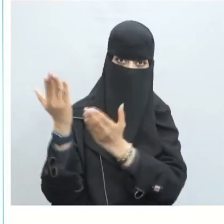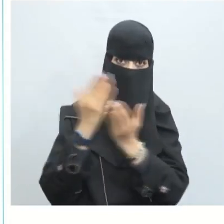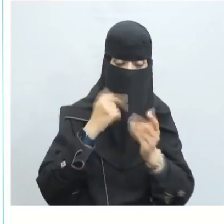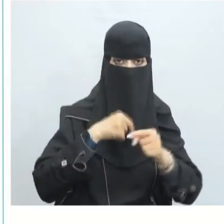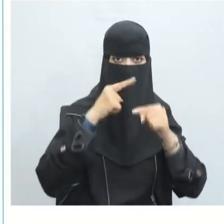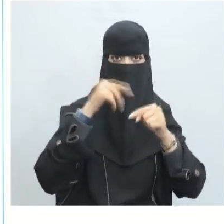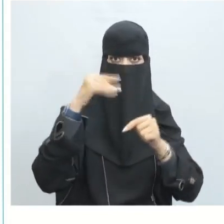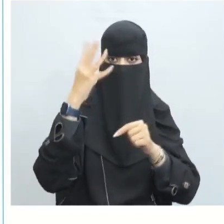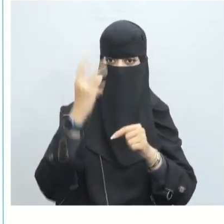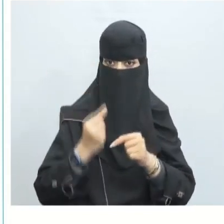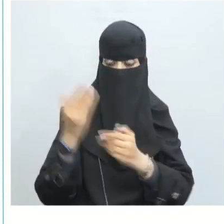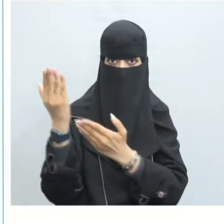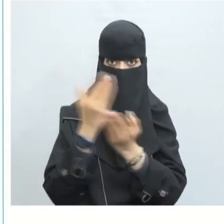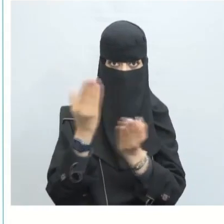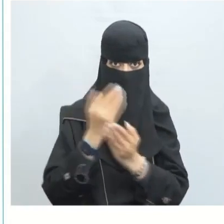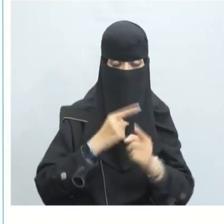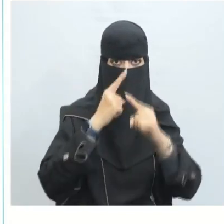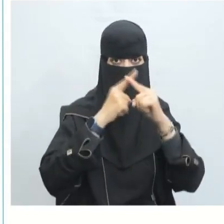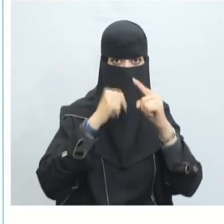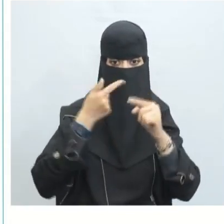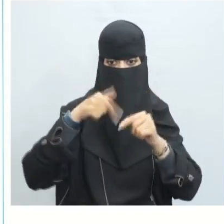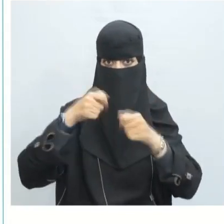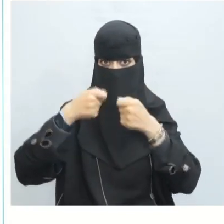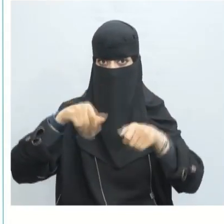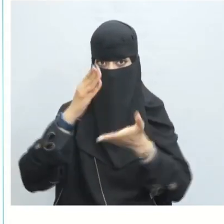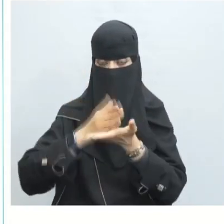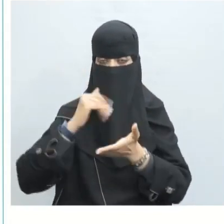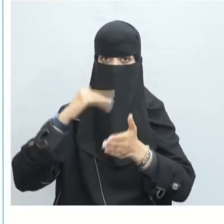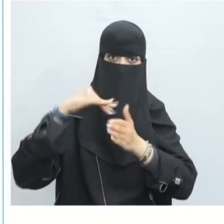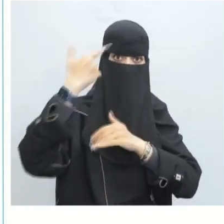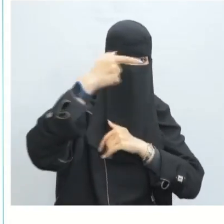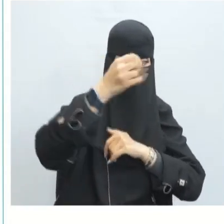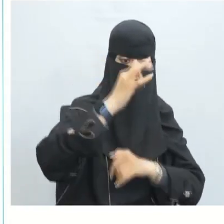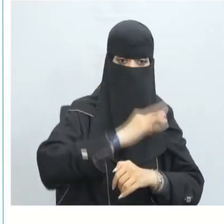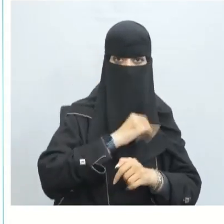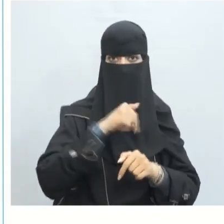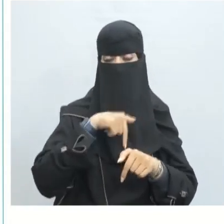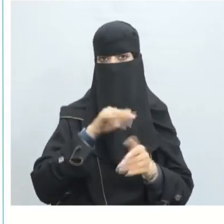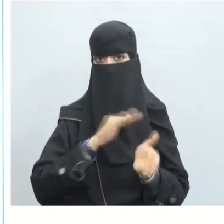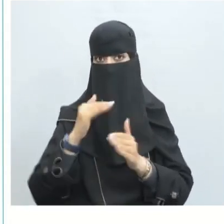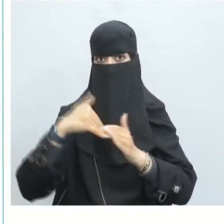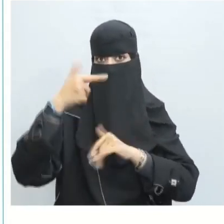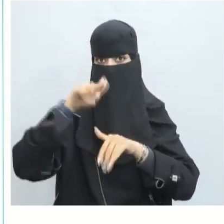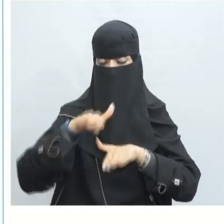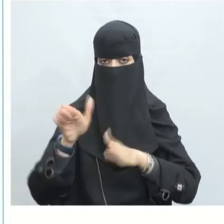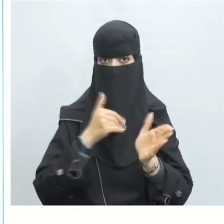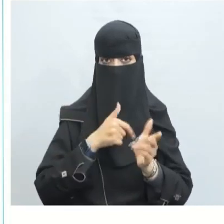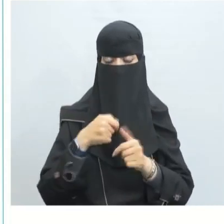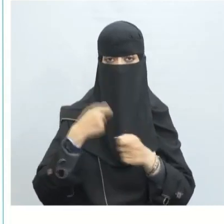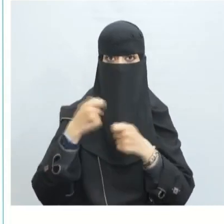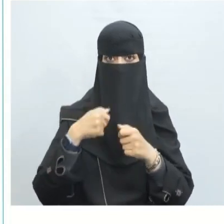سنضرب عدد الزوار بالتكاليف المتوقعه للتذاكر وبالتالي يعطينا تصور عن الايراد الذي قد ياتي من خلال هذا